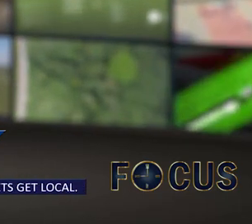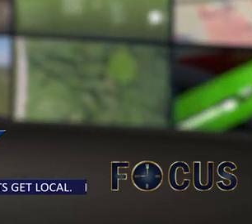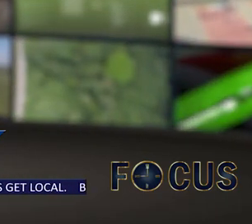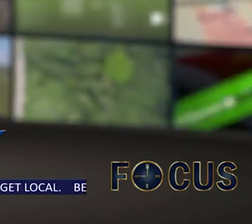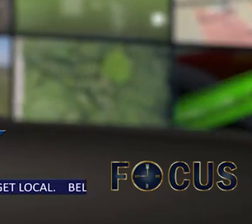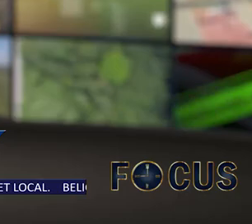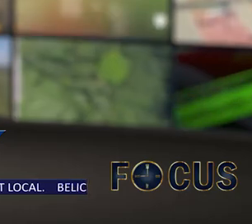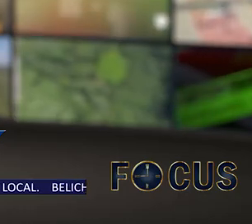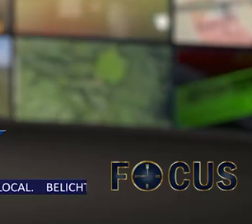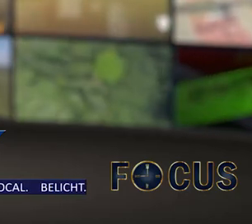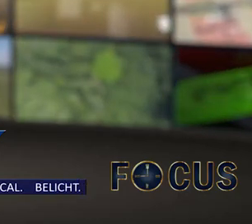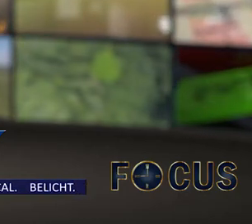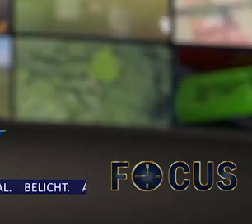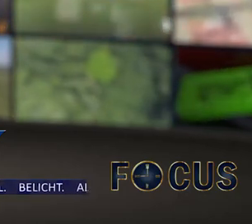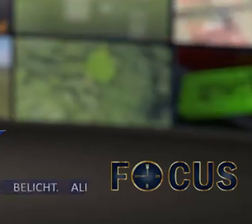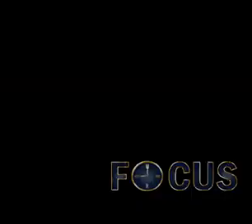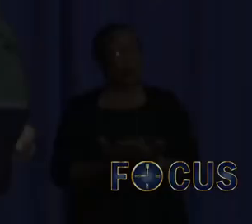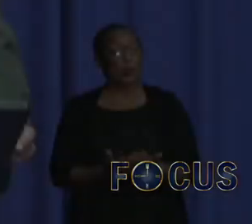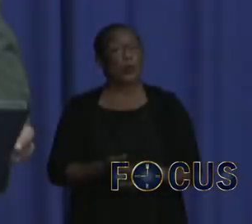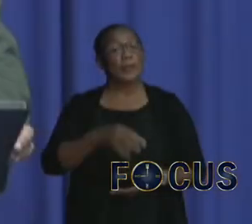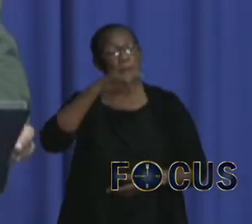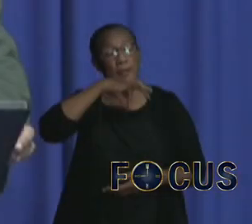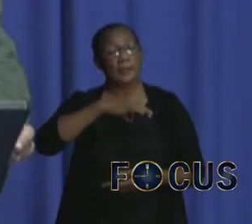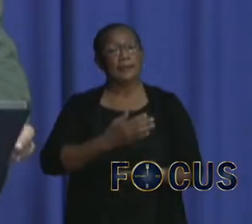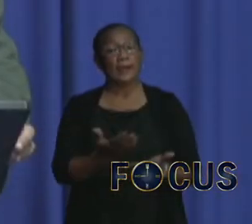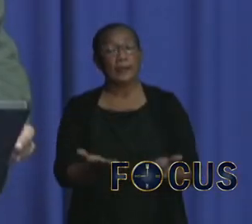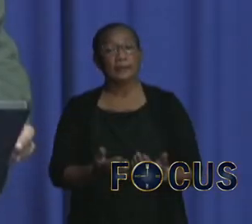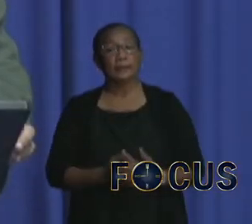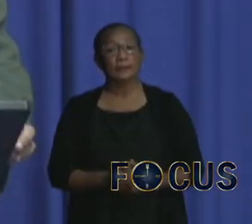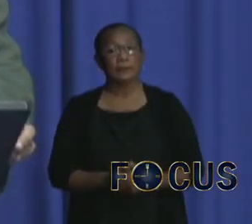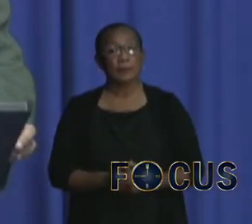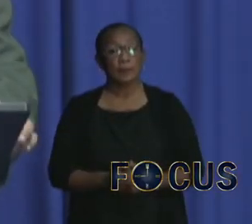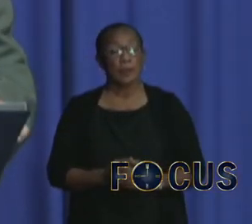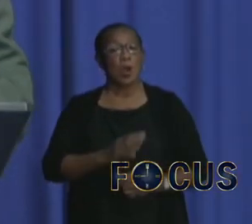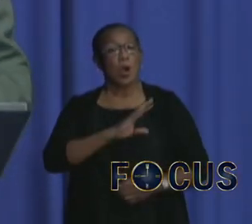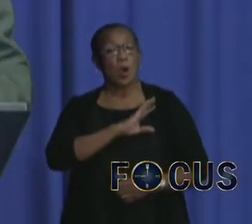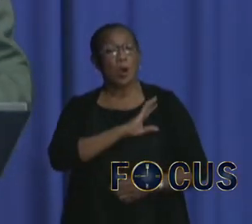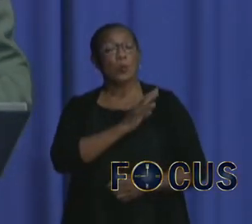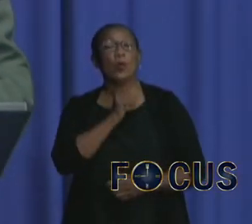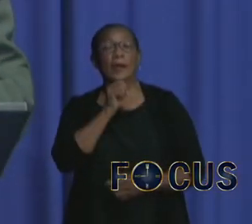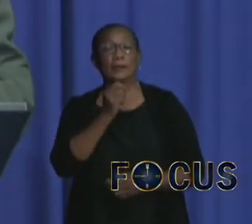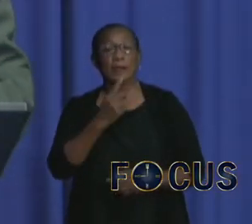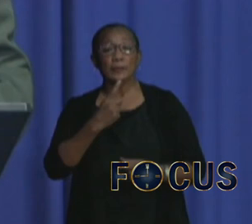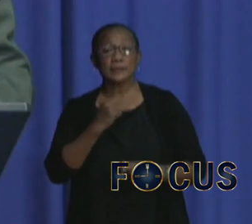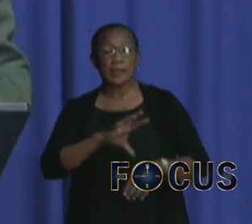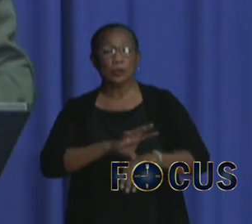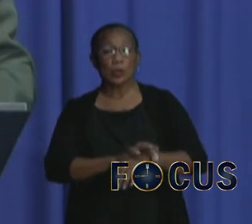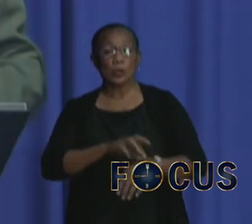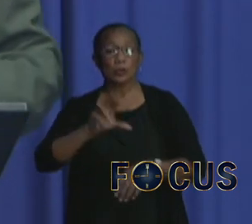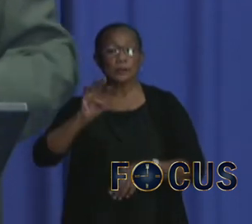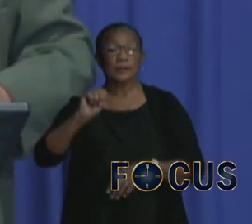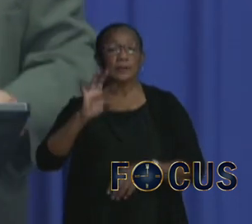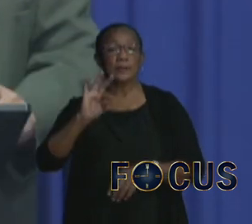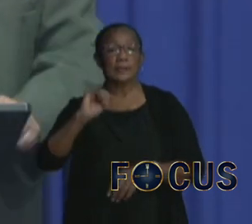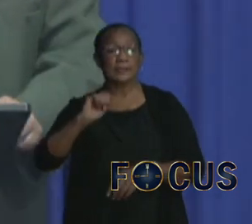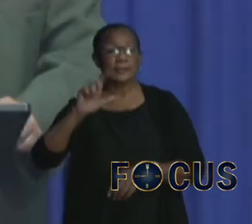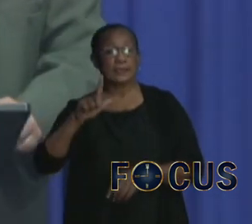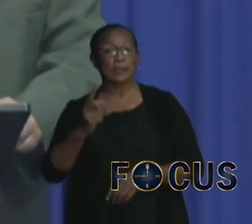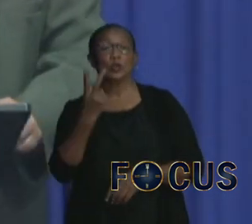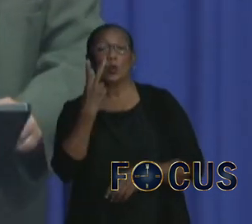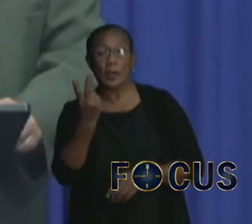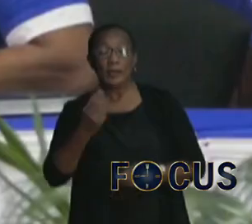strijd tegen dit gevaarlijke longvirus. Well, om aansluitend op dat van dokter Eersel, we hebben twee presentaties na